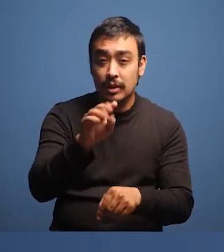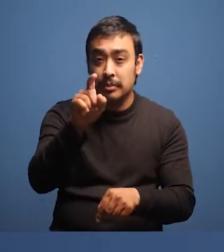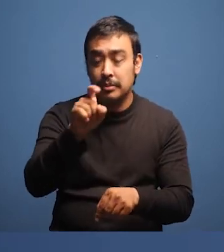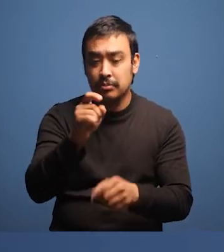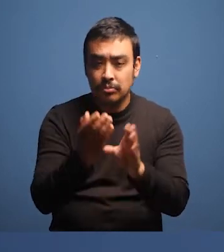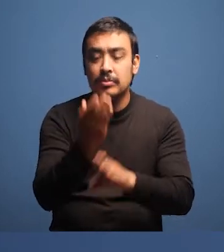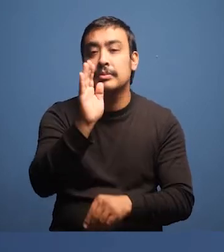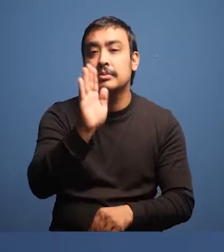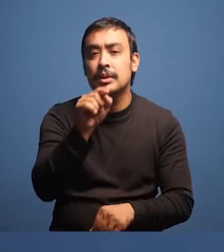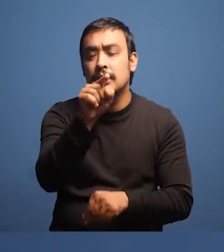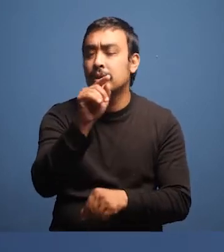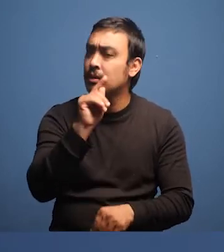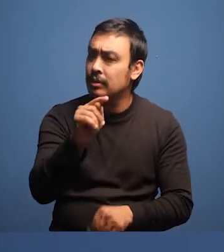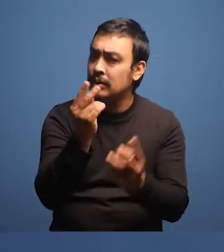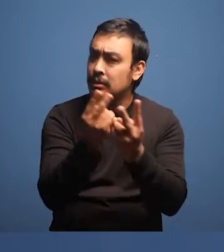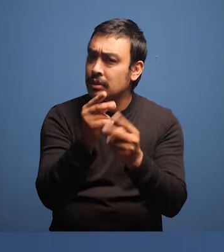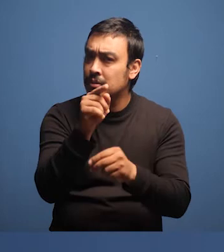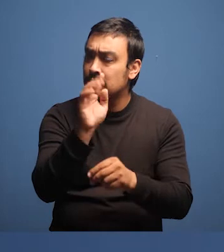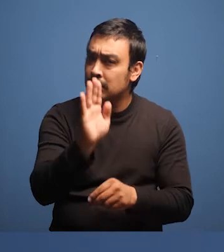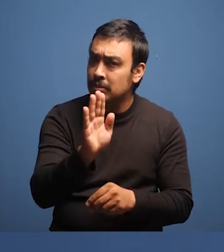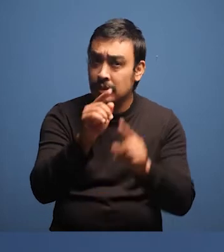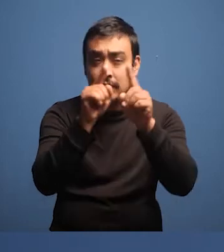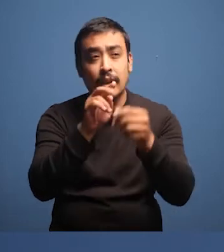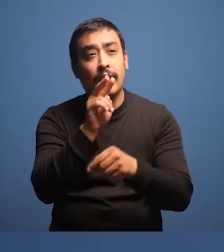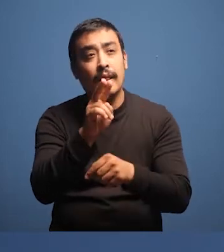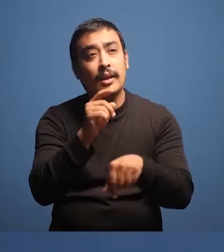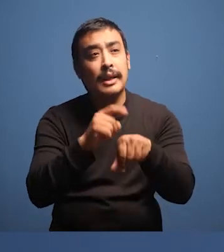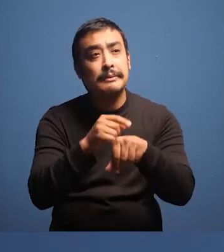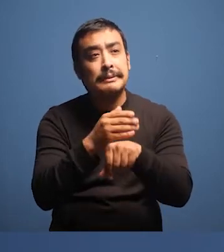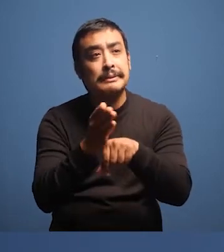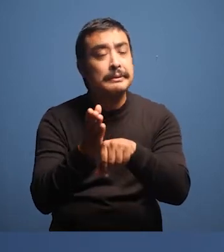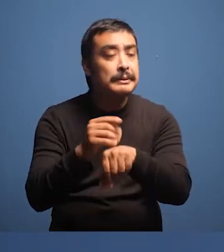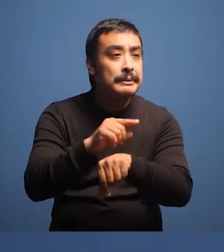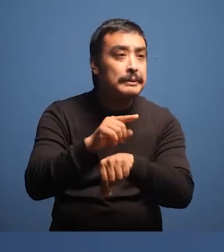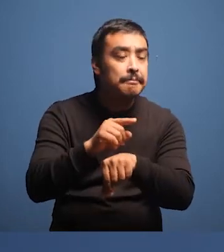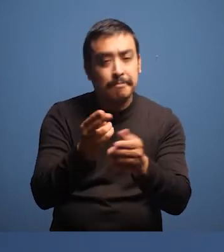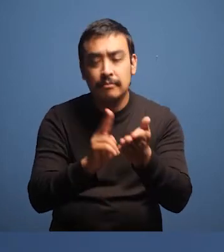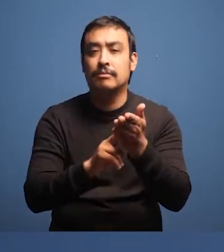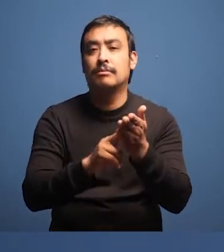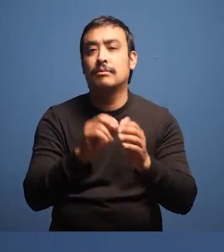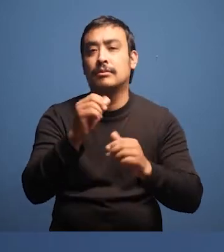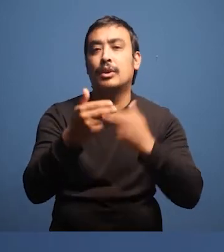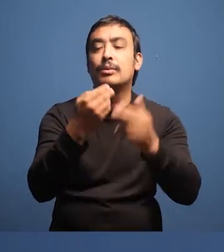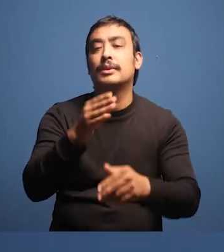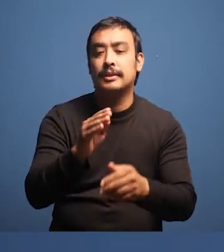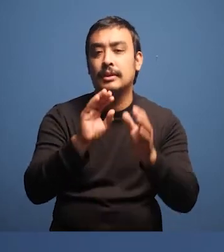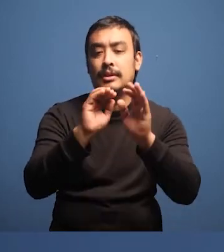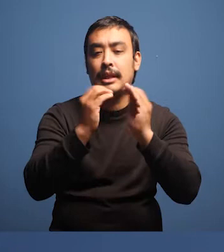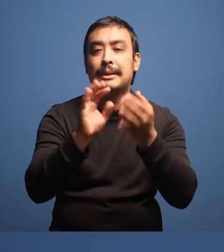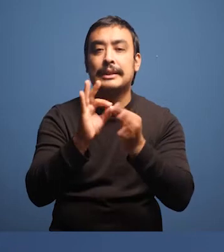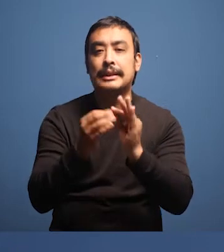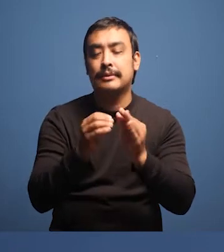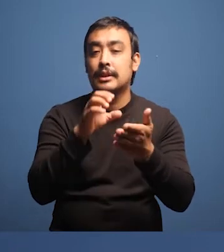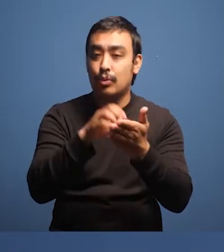इन्क्रिज भएको छ। हजुरको चाहिँ त्यसमा के छ, स्क्रिन टाइमिङ कतिको इन्क्रिज भएको छ, कतिको टाइमसम्म चलाउनुहुन्छ हजुर सोसियल मिडिया प्लेटफर्महरू?